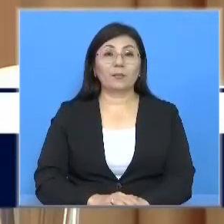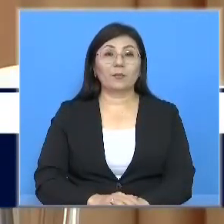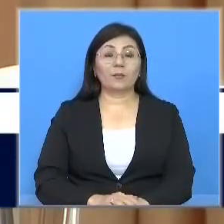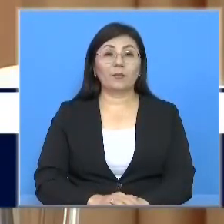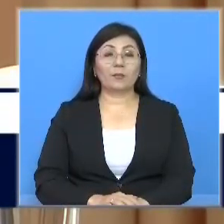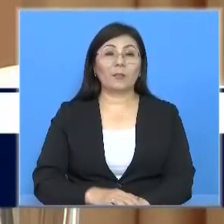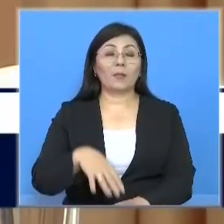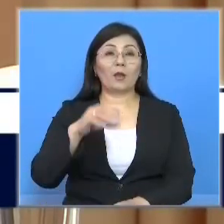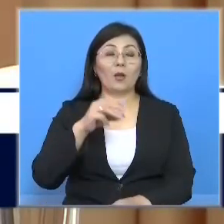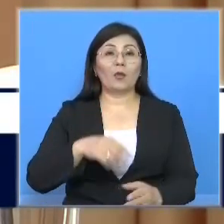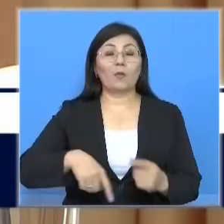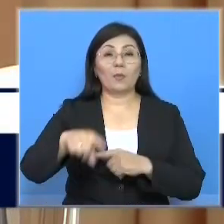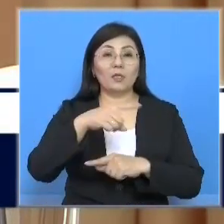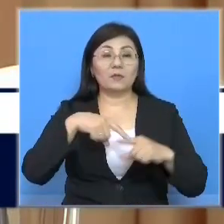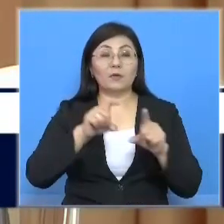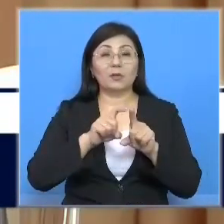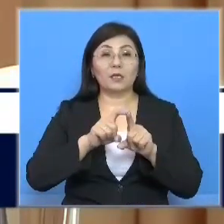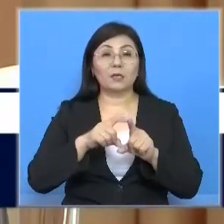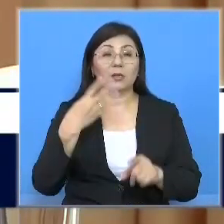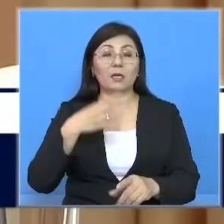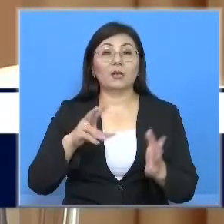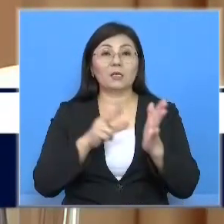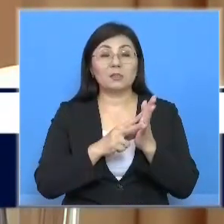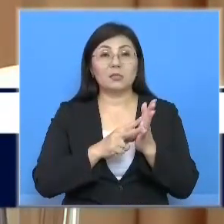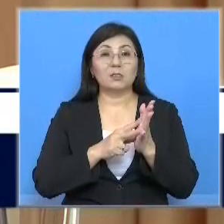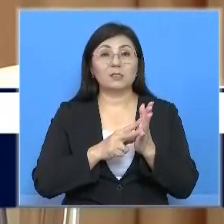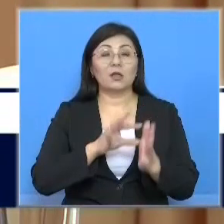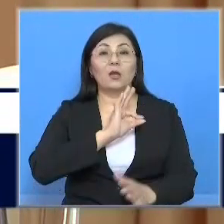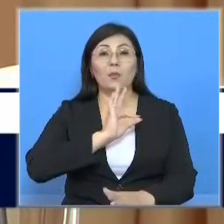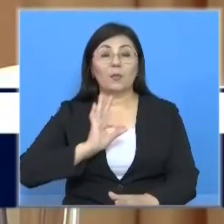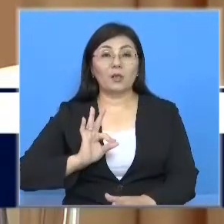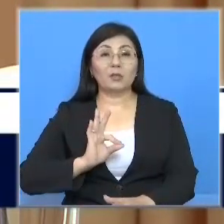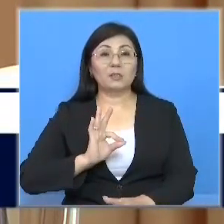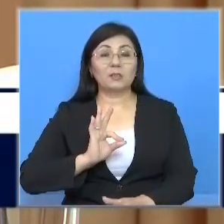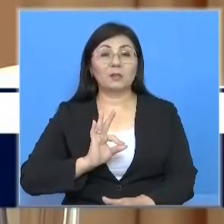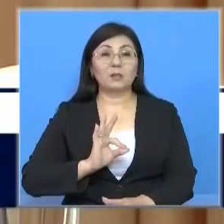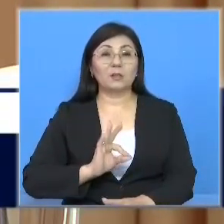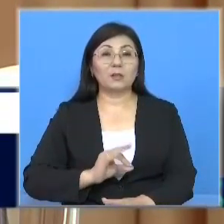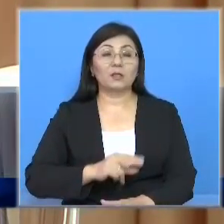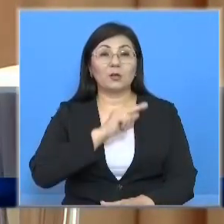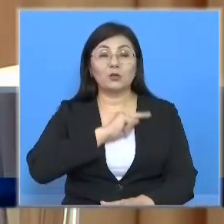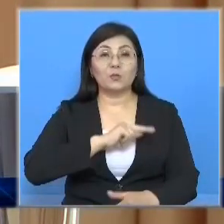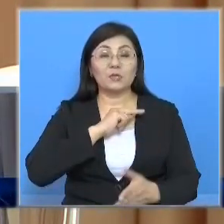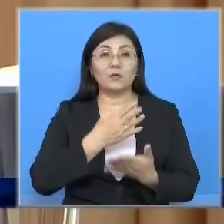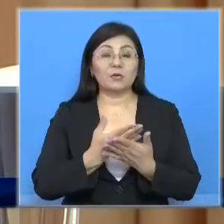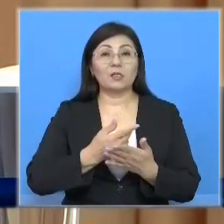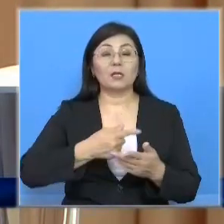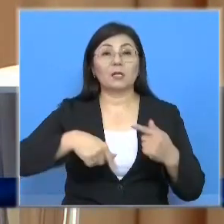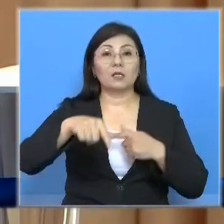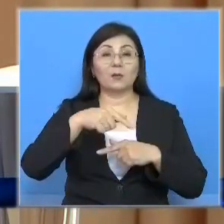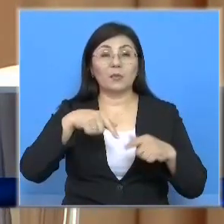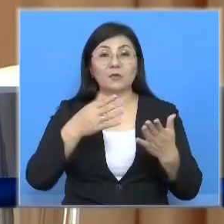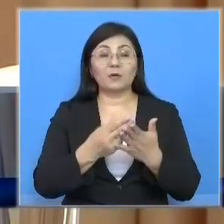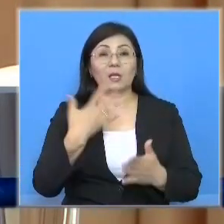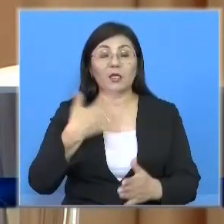шағын орта кәсіпкерлердің субъектілерінің 48-де 3% жұмыс істеп тұрған шағын орта бизнес